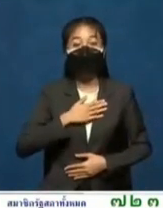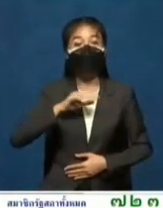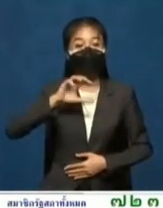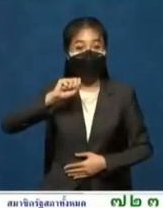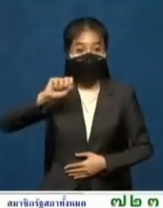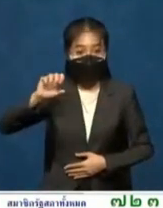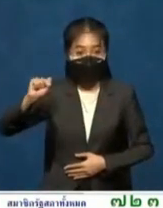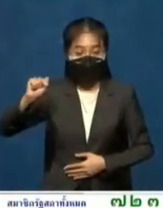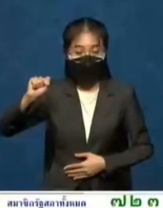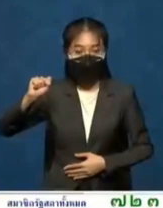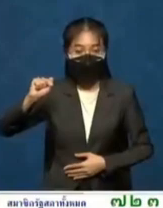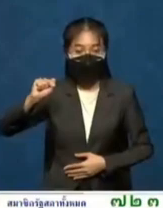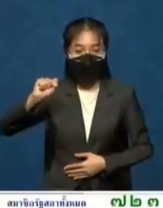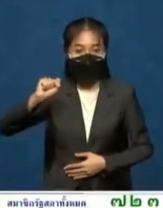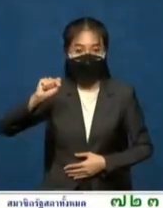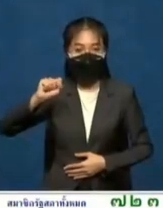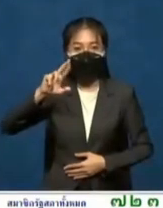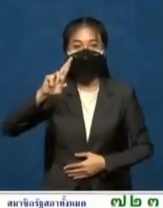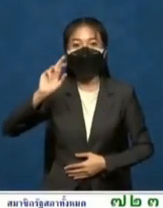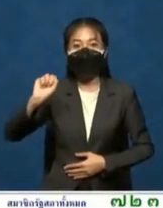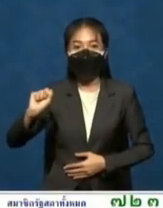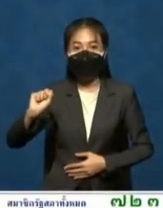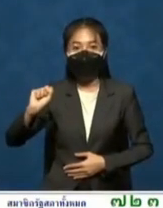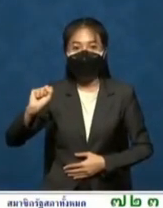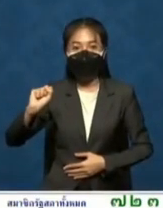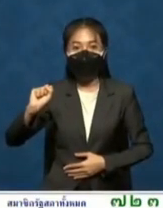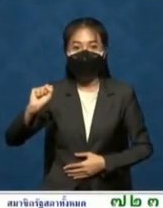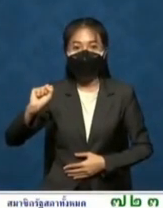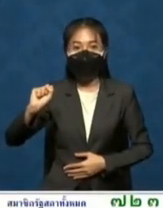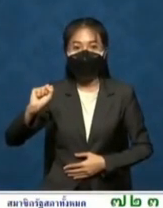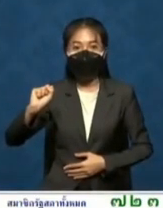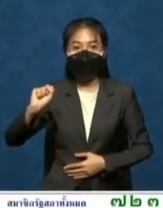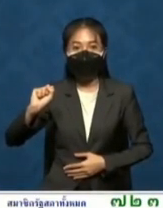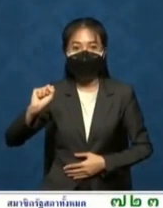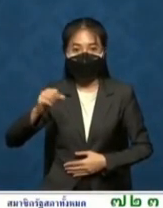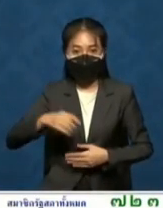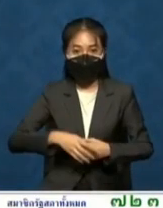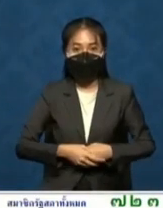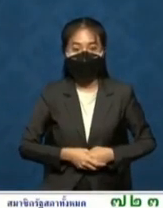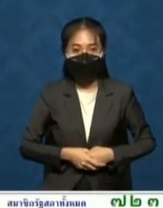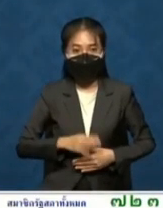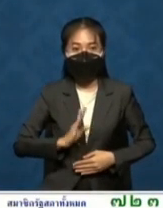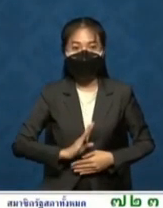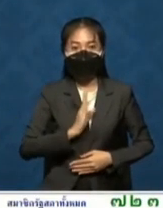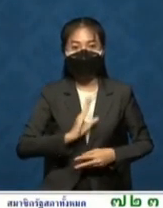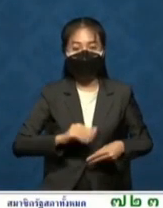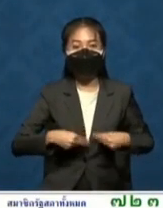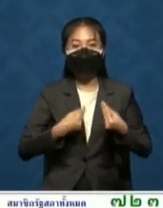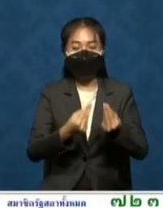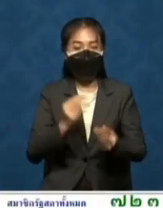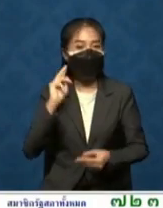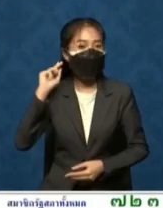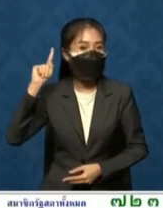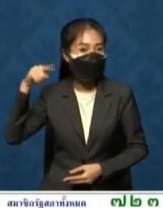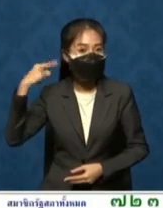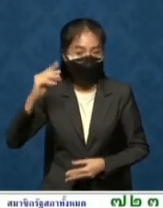ภาจริงๆแล้วเราให้เกียรติสุภาพสตรีนะฮะแต่บางครั้